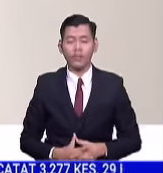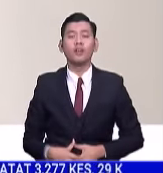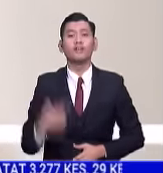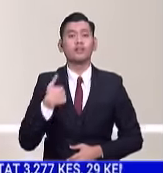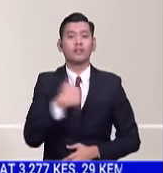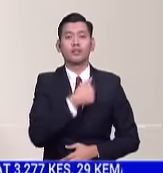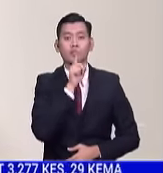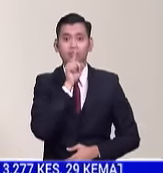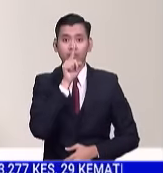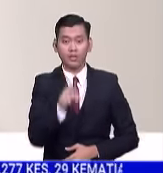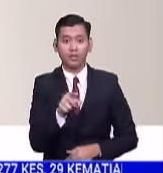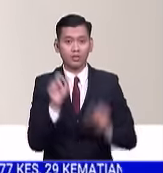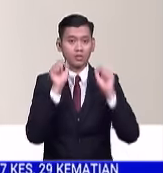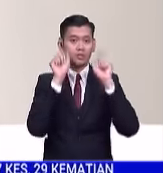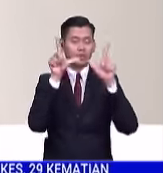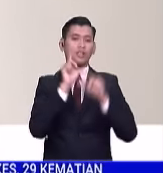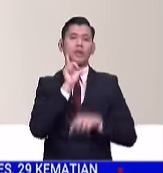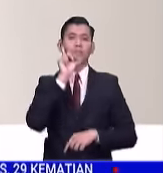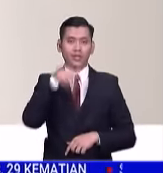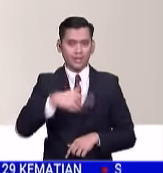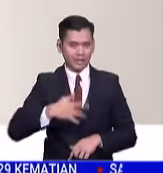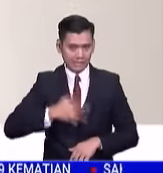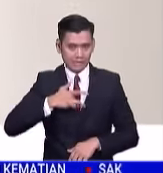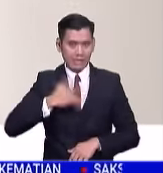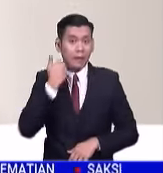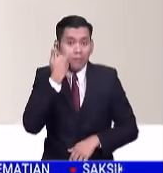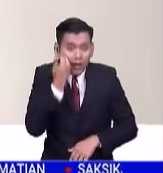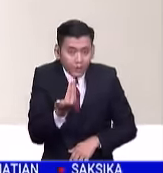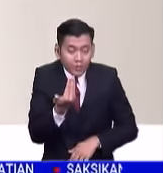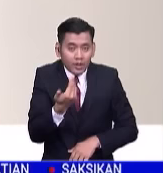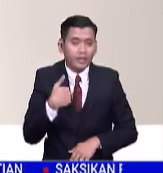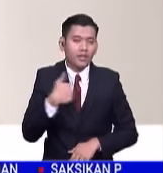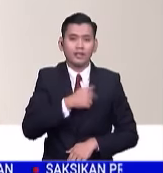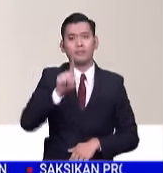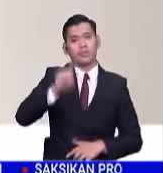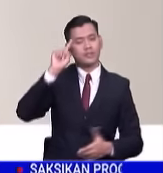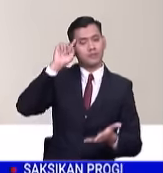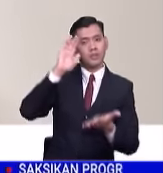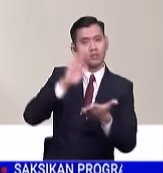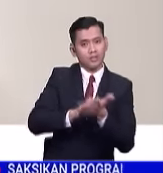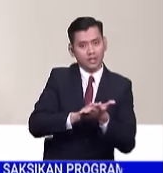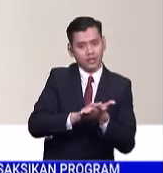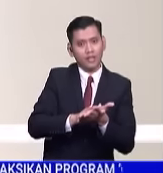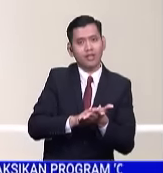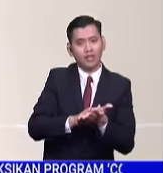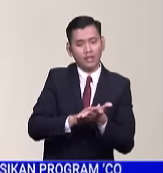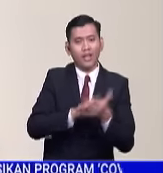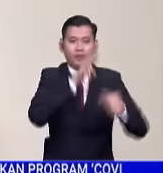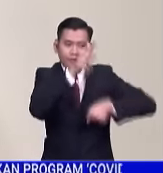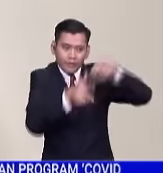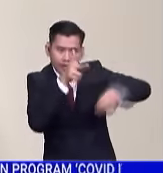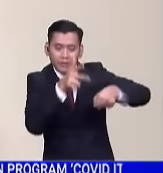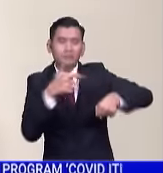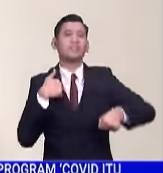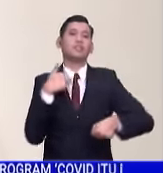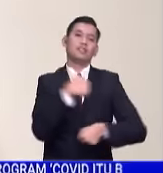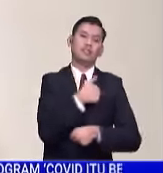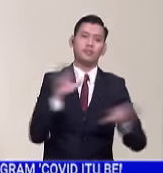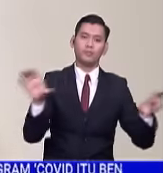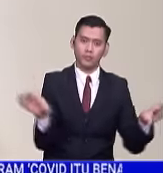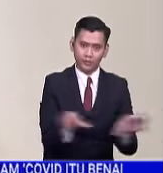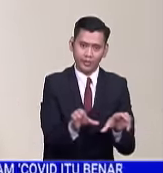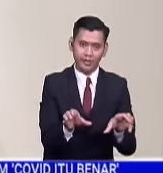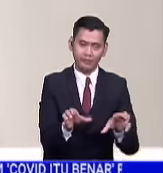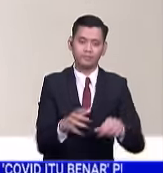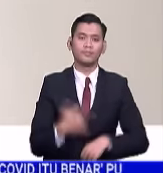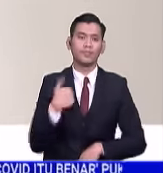Kita sebenarnya tak perlu rasa malu dan kena yakin apa produk kita, apa yang kita ada